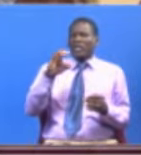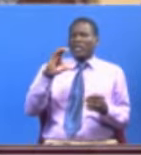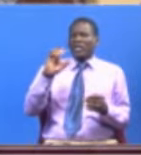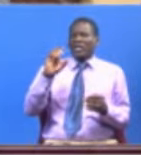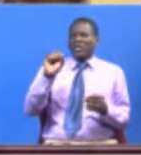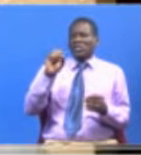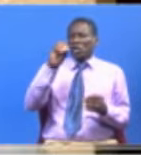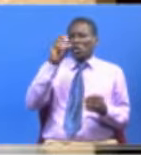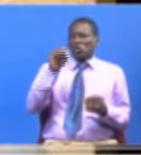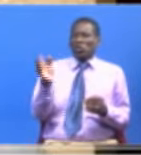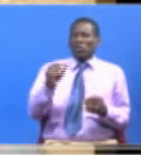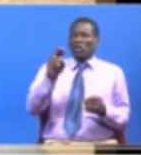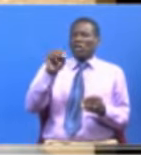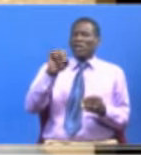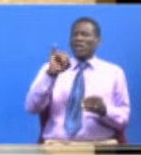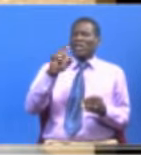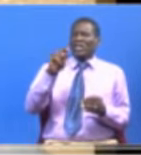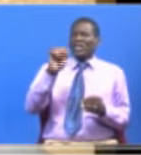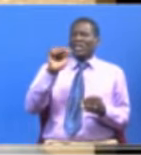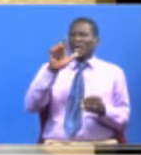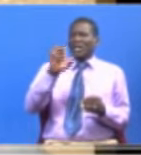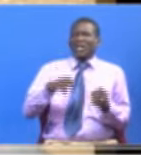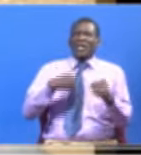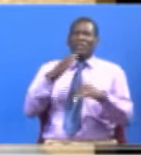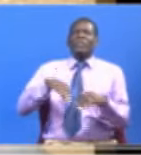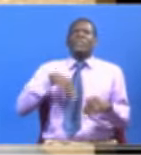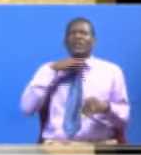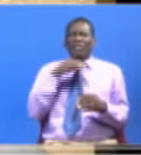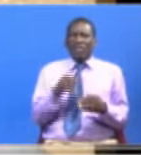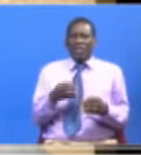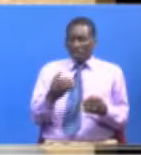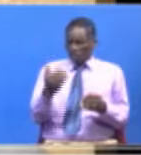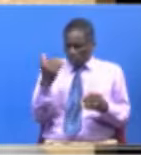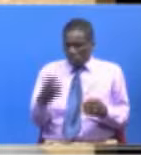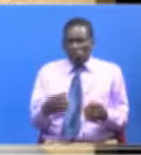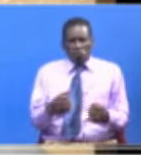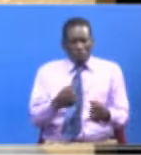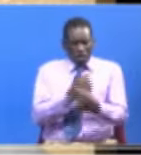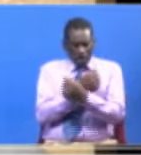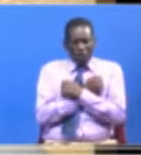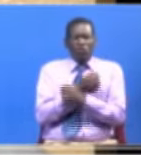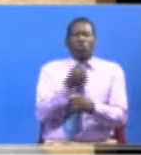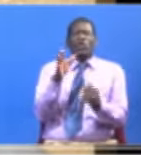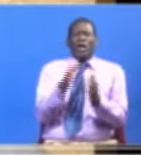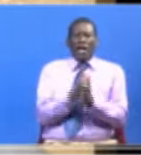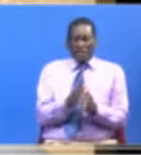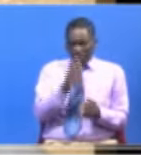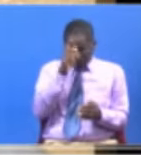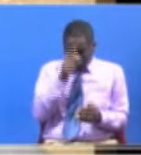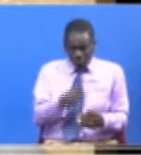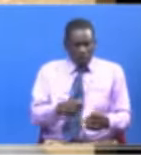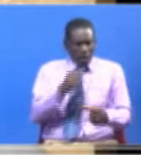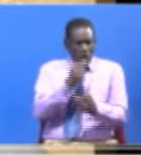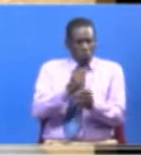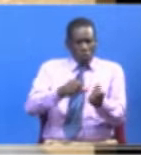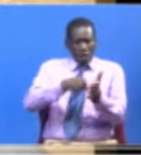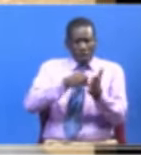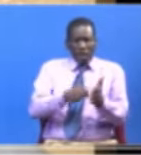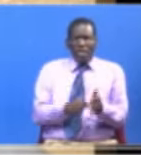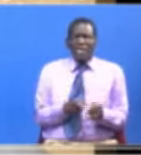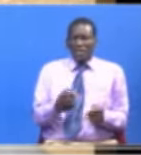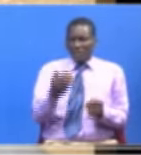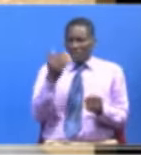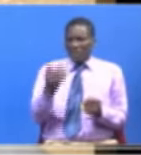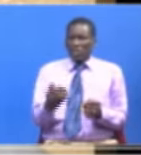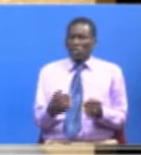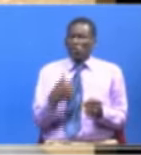kifo cha mwanao. Ni mtoto ambaye alikuwa anampenda Mwenyezi Mungu, na mtoto wa heshima, na mtoto wa bidii, na mtoto ambaye ana mtazamo